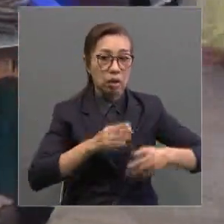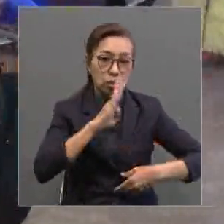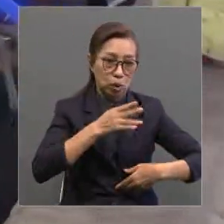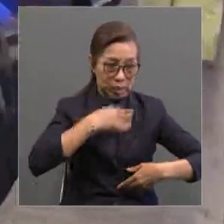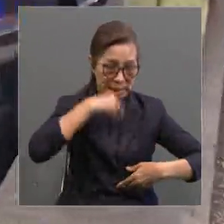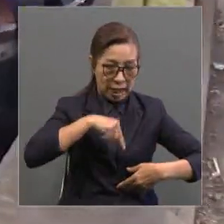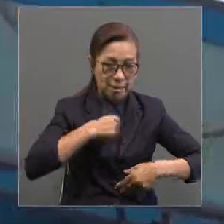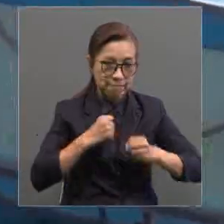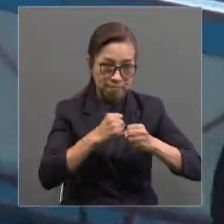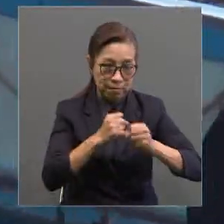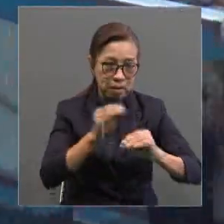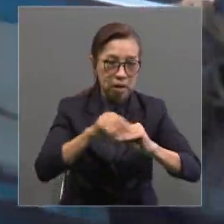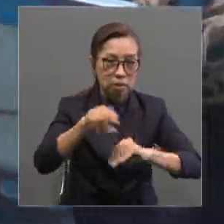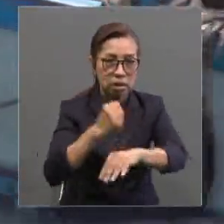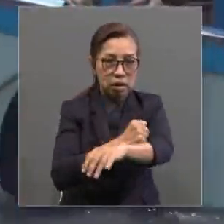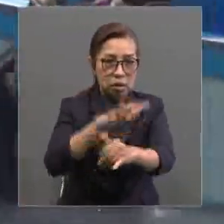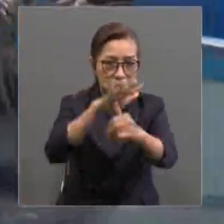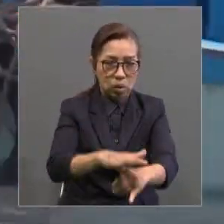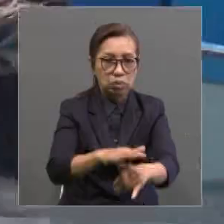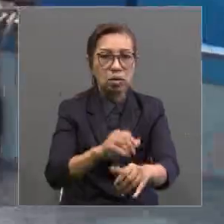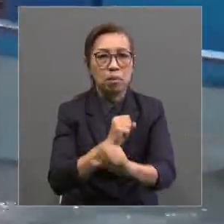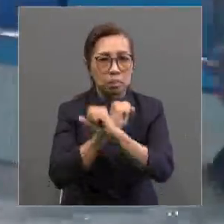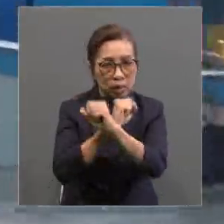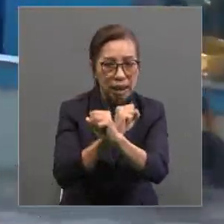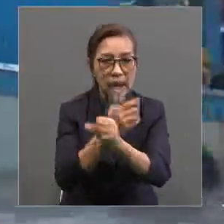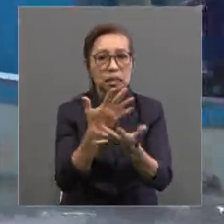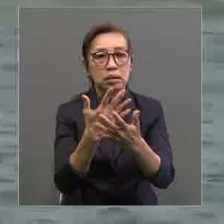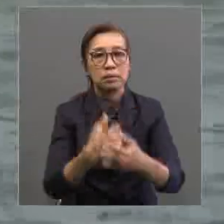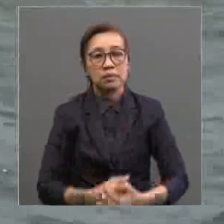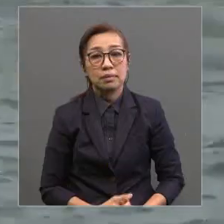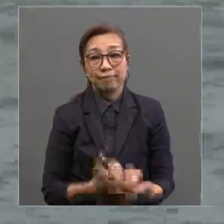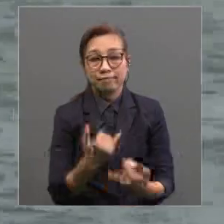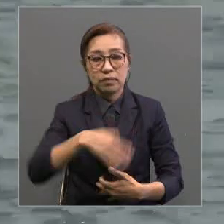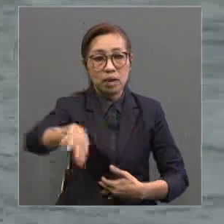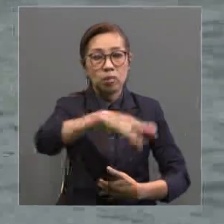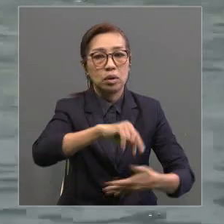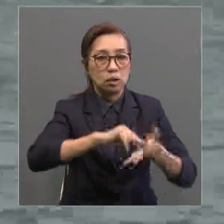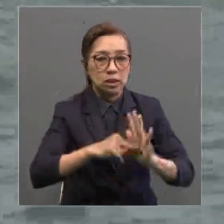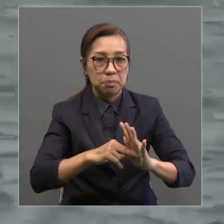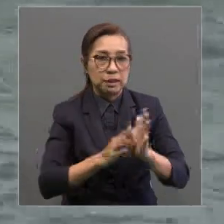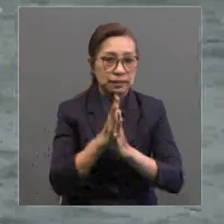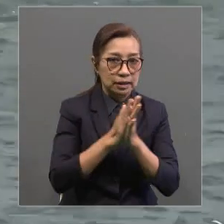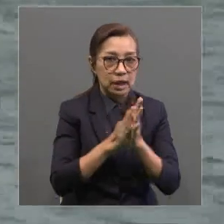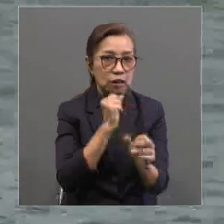ต่อสู้กับการลักลอบค้ามนุษย์ภายใต้ข้อจำกัดต่างๆและนี่คือความท้าทาย